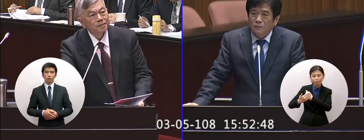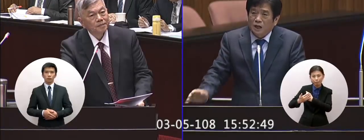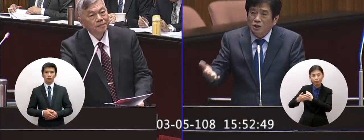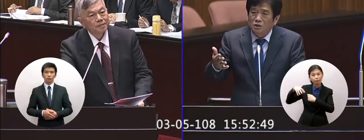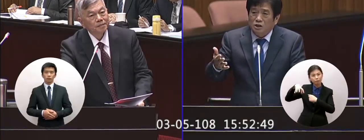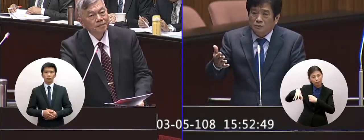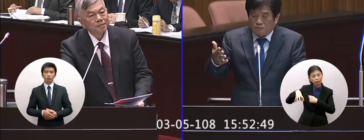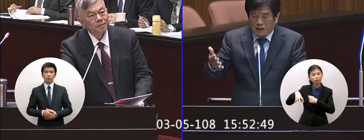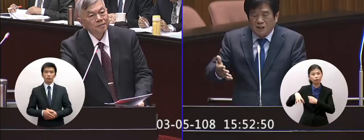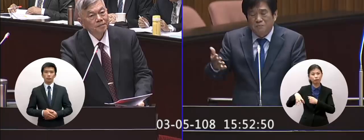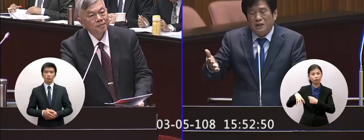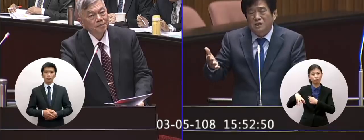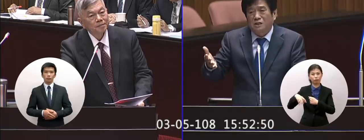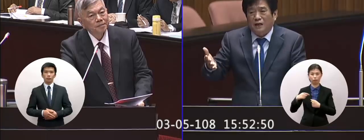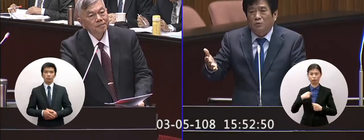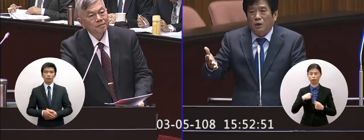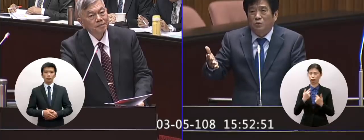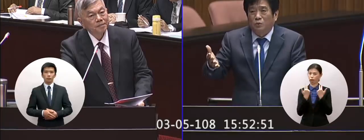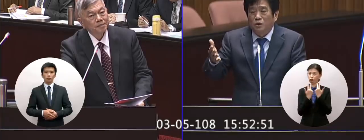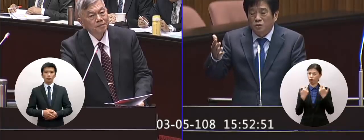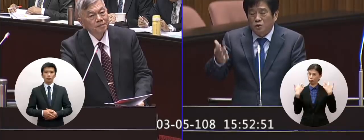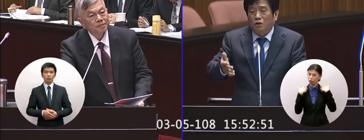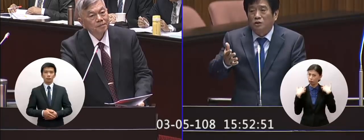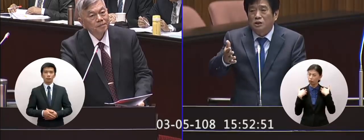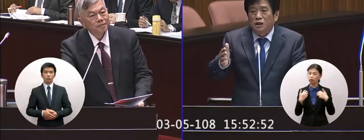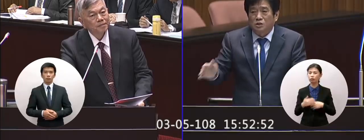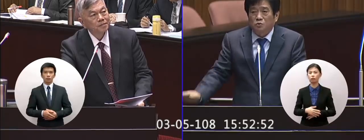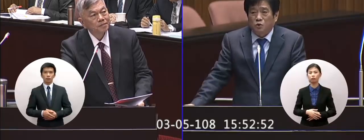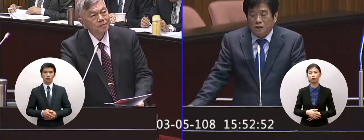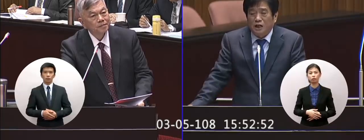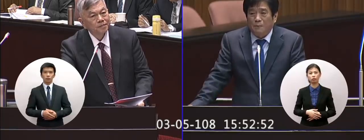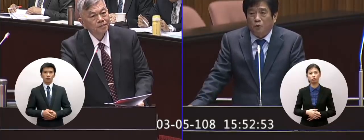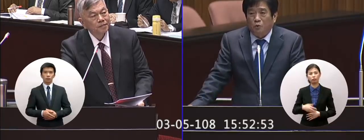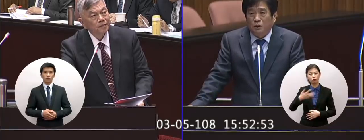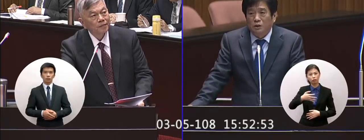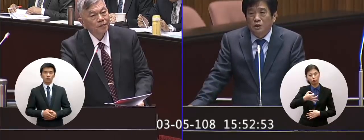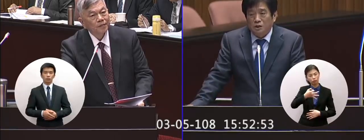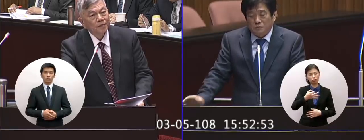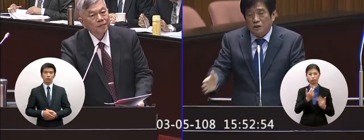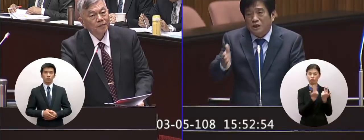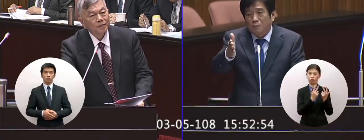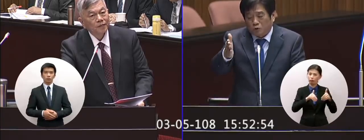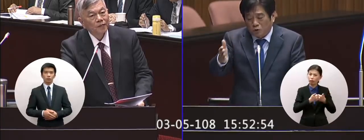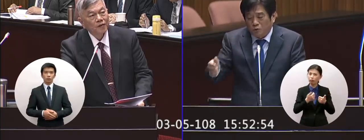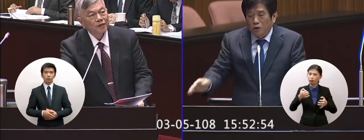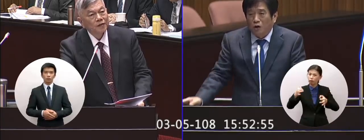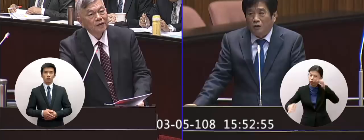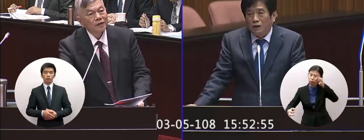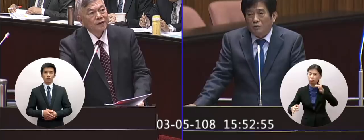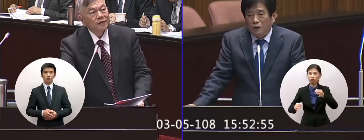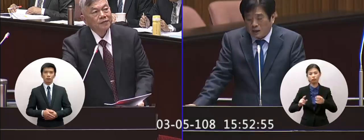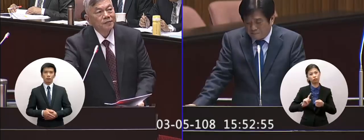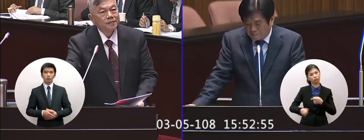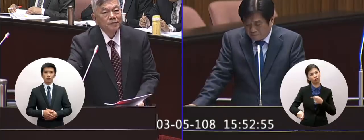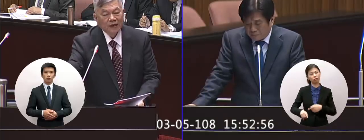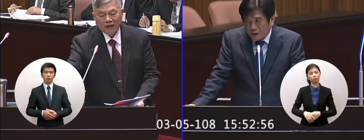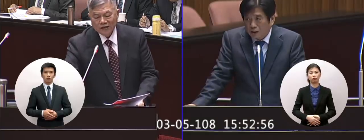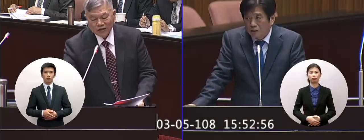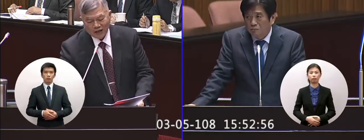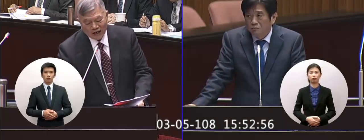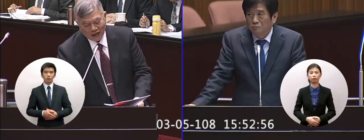区，啊，这拢是咱新北市来咧维护，所以讲伫这個水价的部分，是毋是请部长，吼，你来回